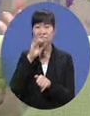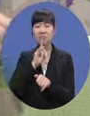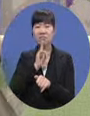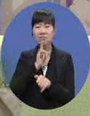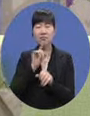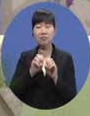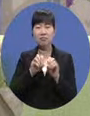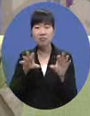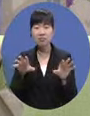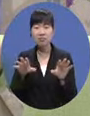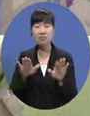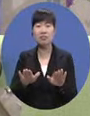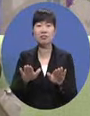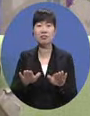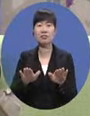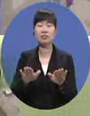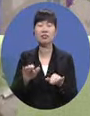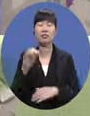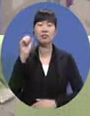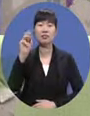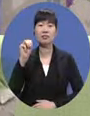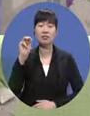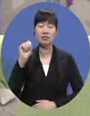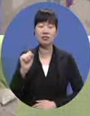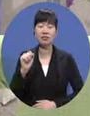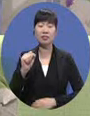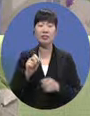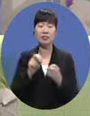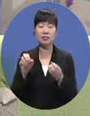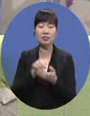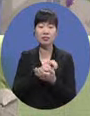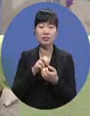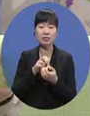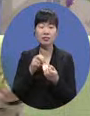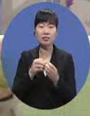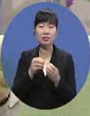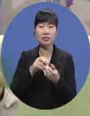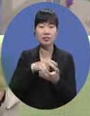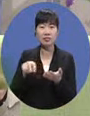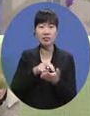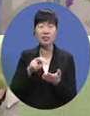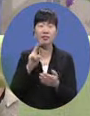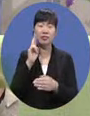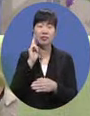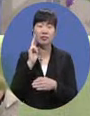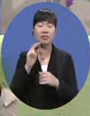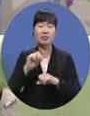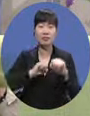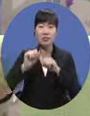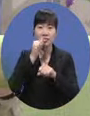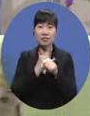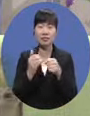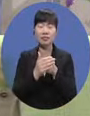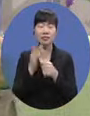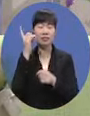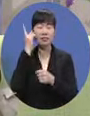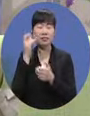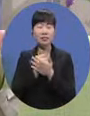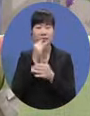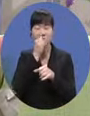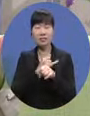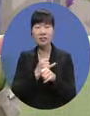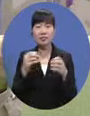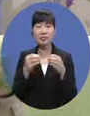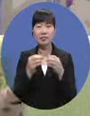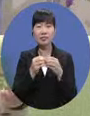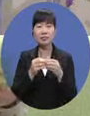말을 유포하거나, 요즘 이제 SNS가 하도 활발해져 있으니까요, 이제 휴대폰을 가지고 있는 그런 아이들 같은 경우 이제 문자